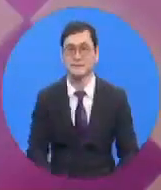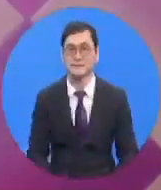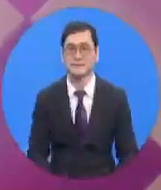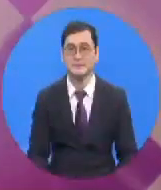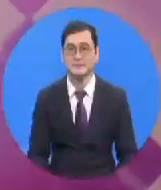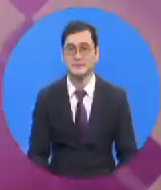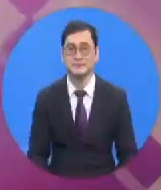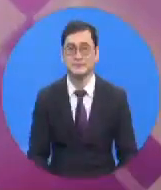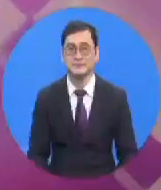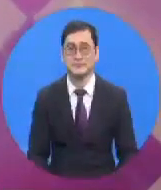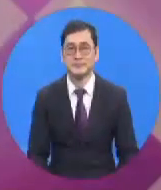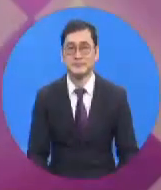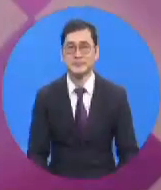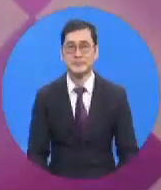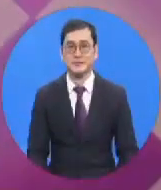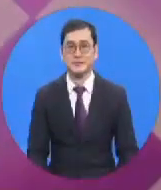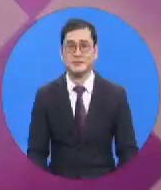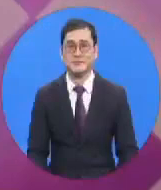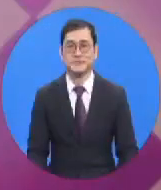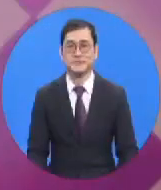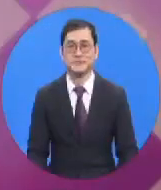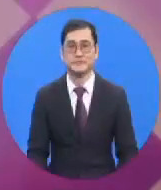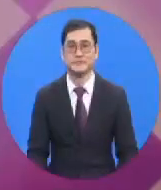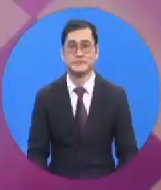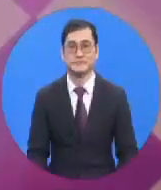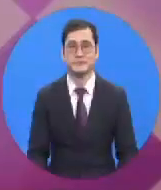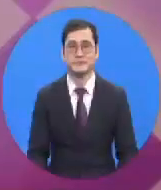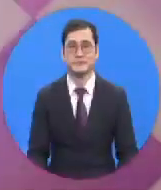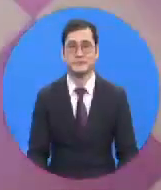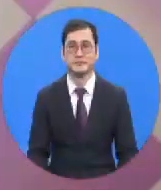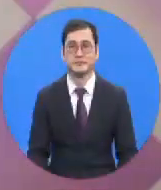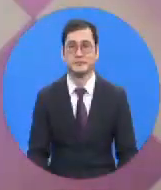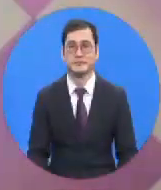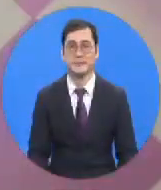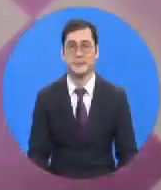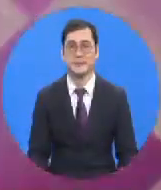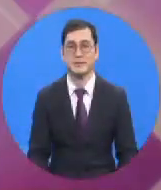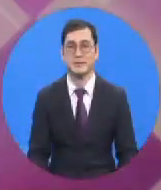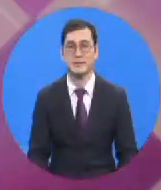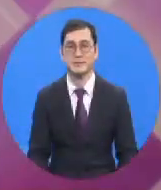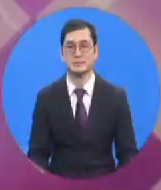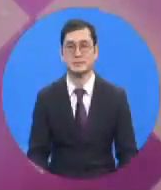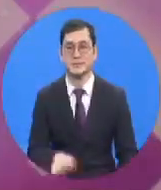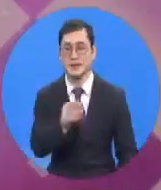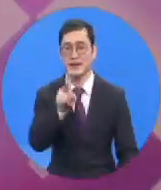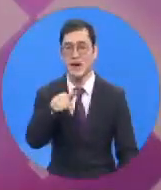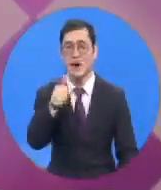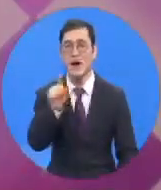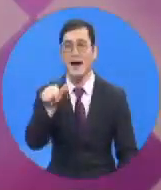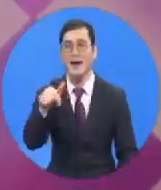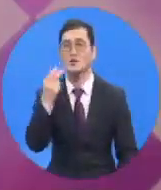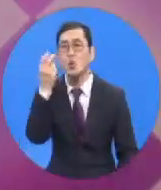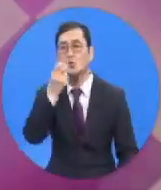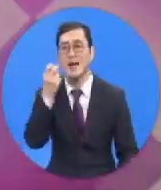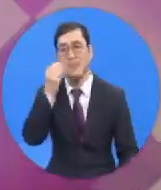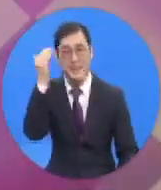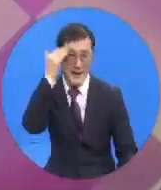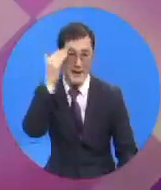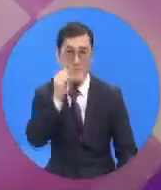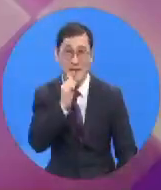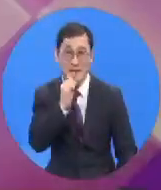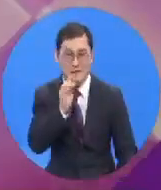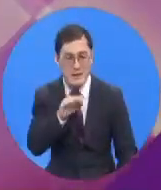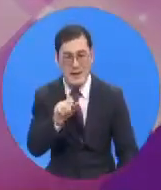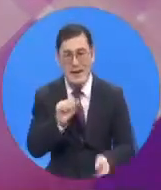정영진 변호사님. 네. 제가 어제 그 재판을 보니까 판결 내용은 이거 같아요. 역학조사란 감염병이 확진된 이후에